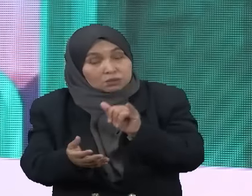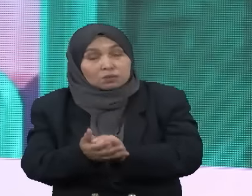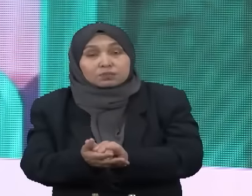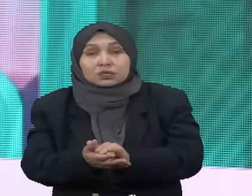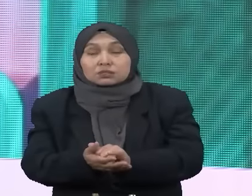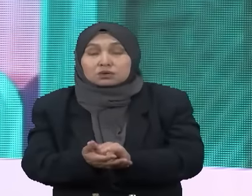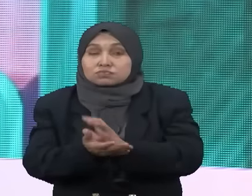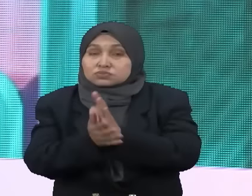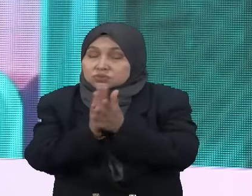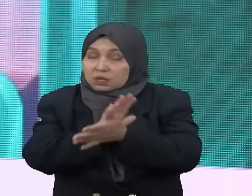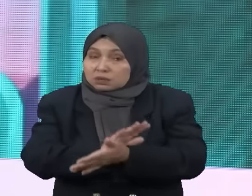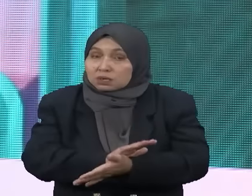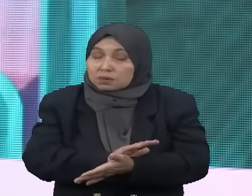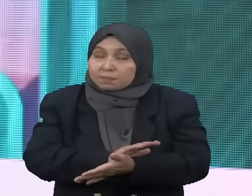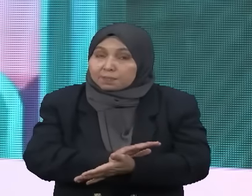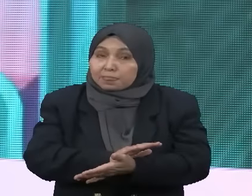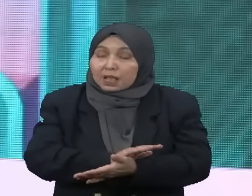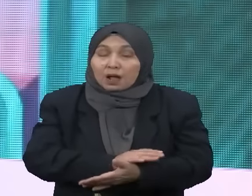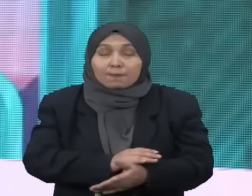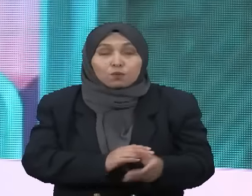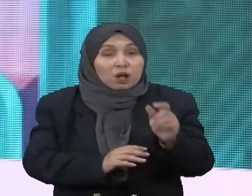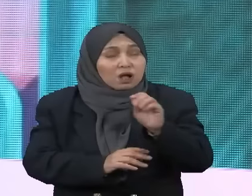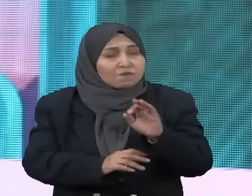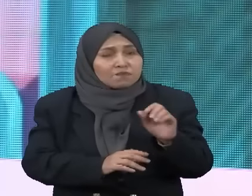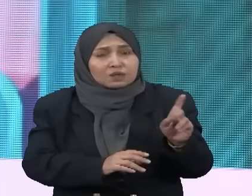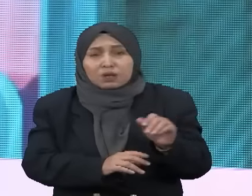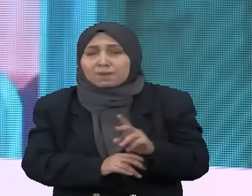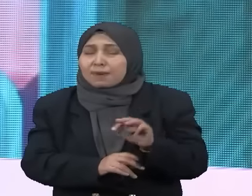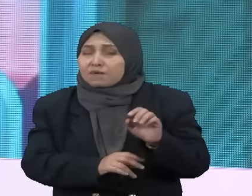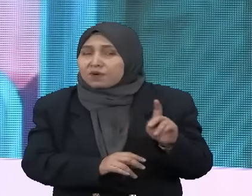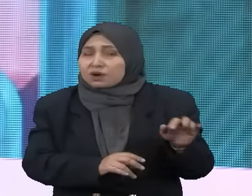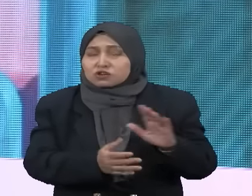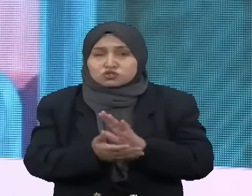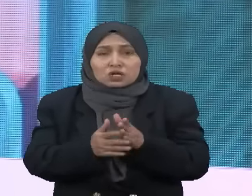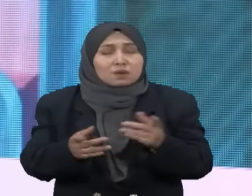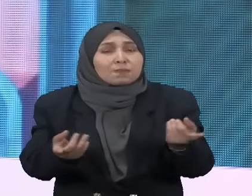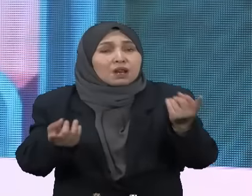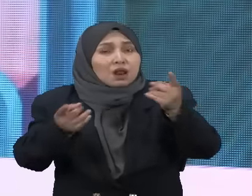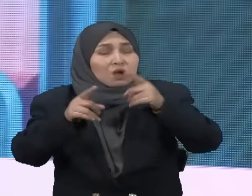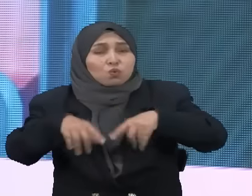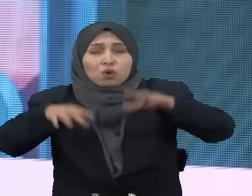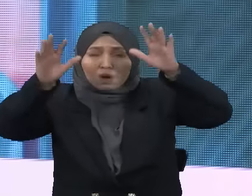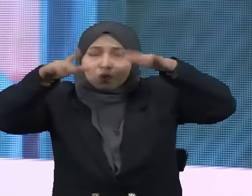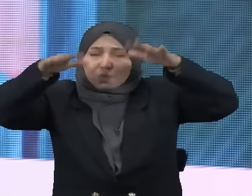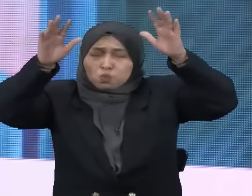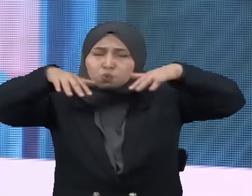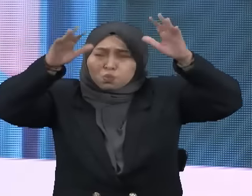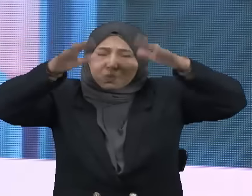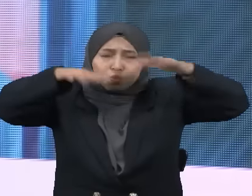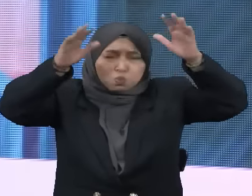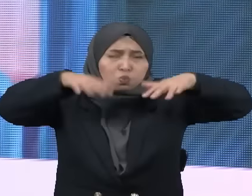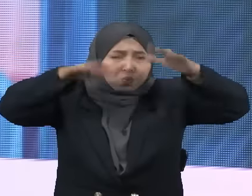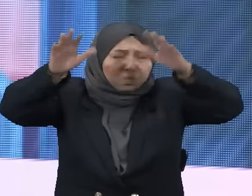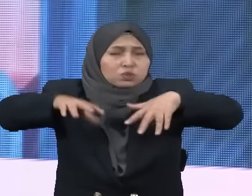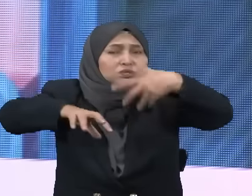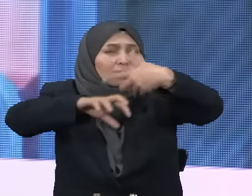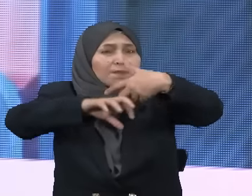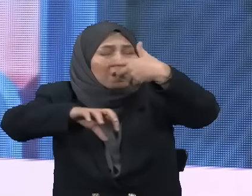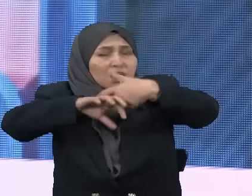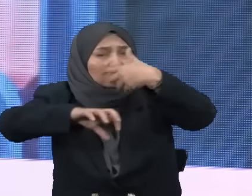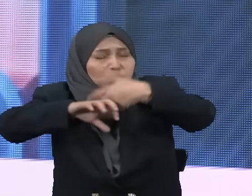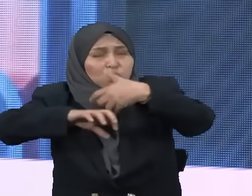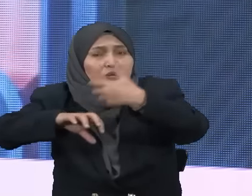min sijilin mandud, ataupun wa amtarna alaihim matara, maka berlakulah hujan batu. Yang mana hujan